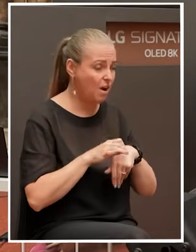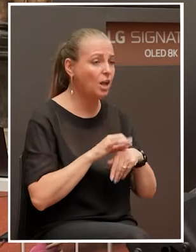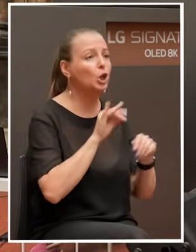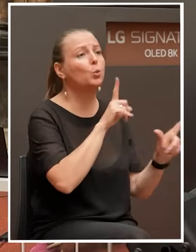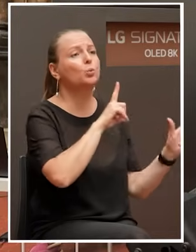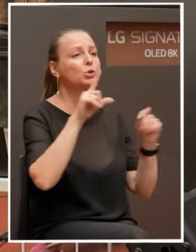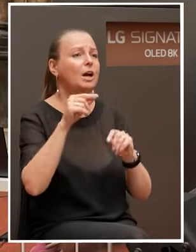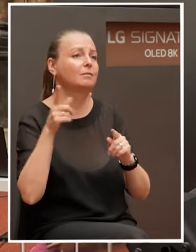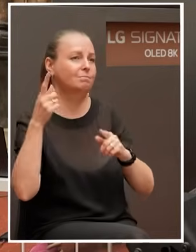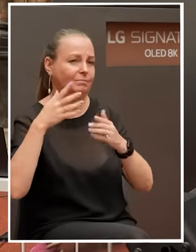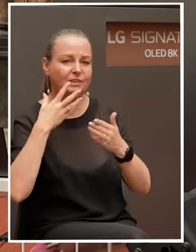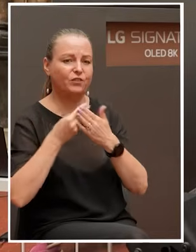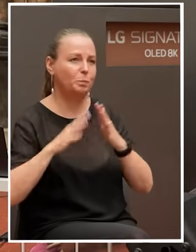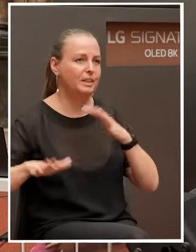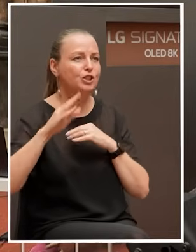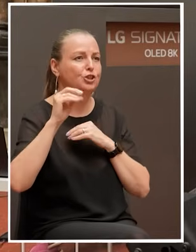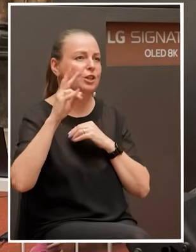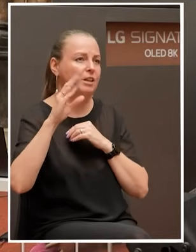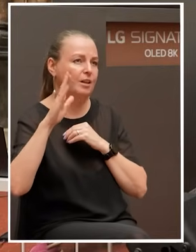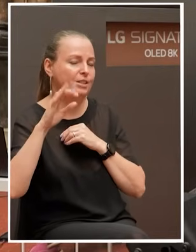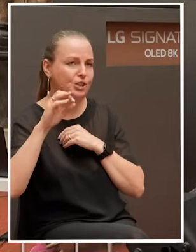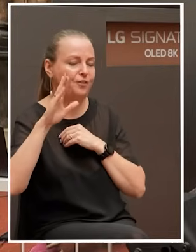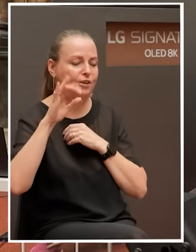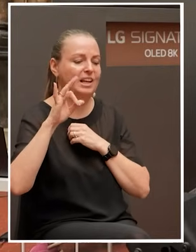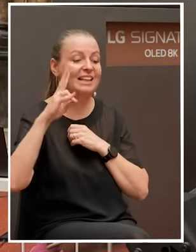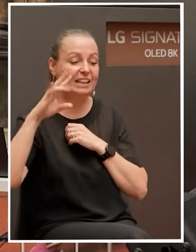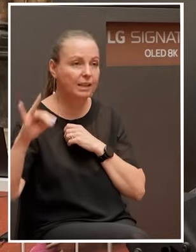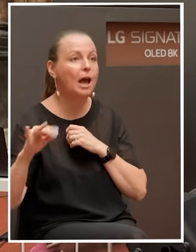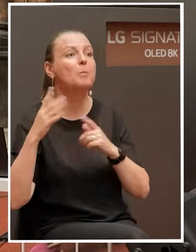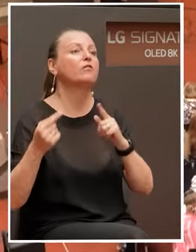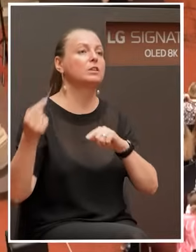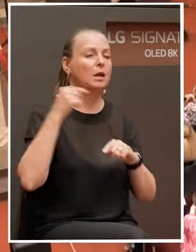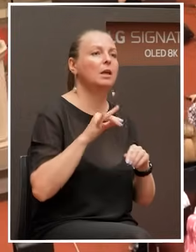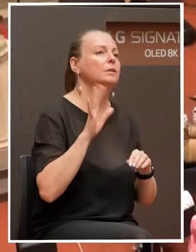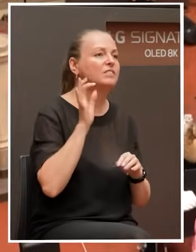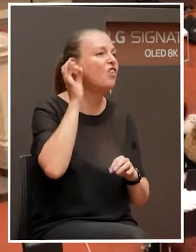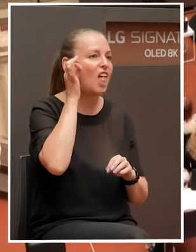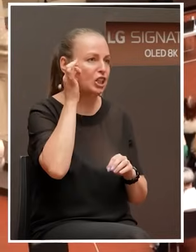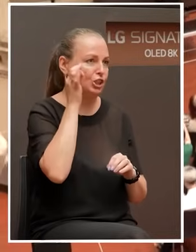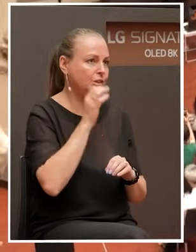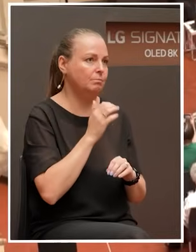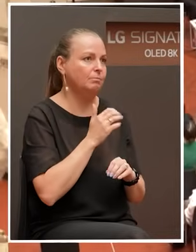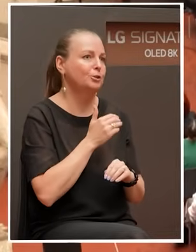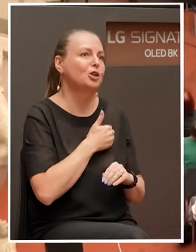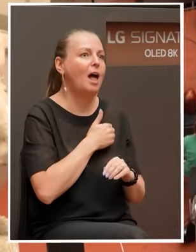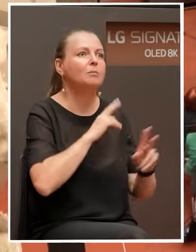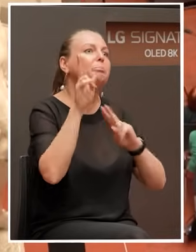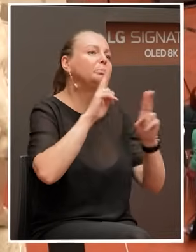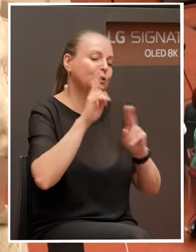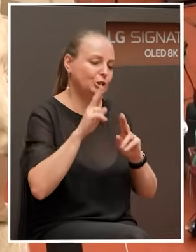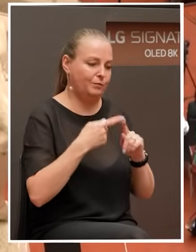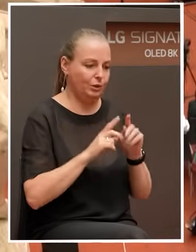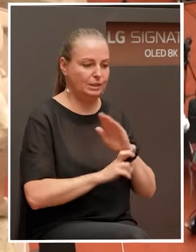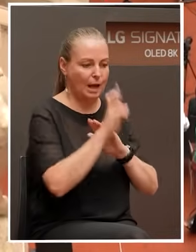обратно в Жаверни, потом возвращается и фанатично пишет собор. Вот эти вещи, очевидно, первые в цикле,